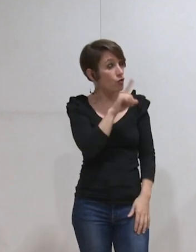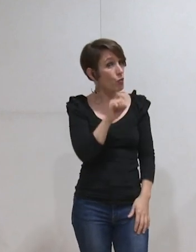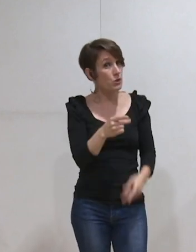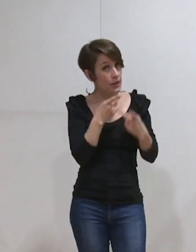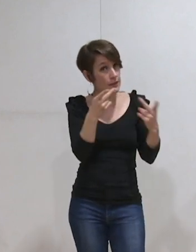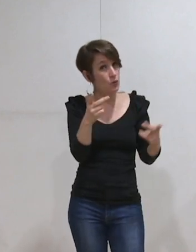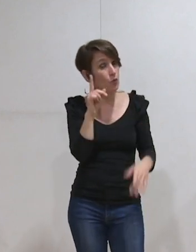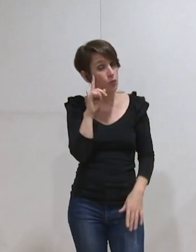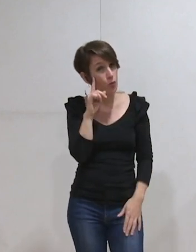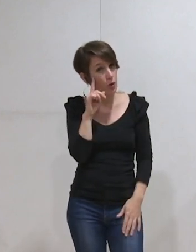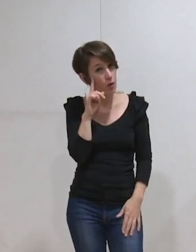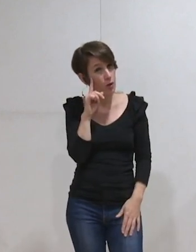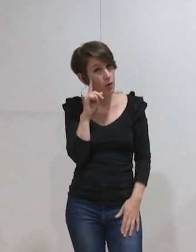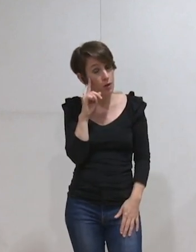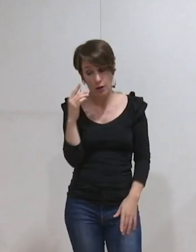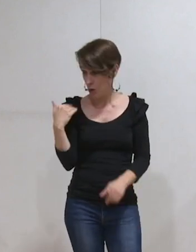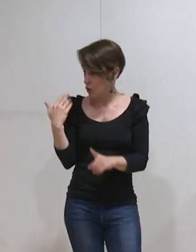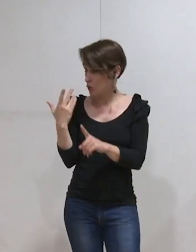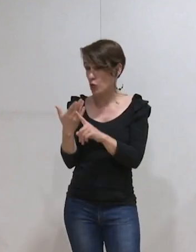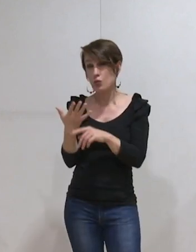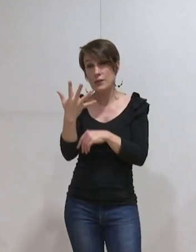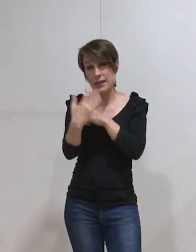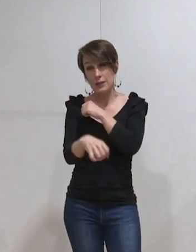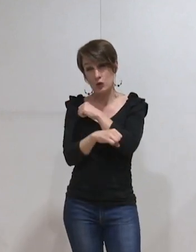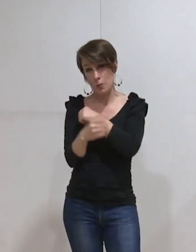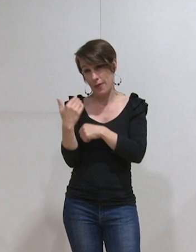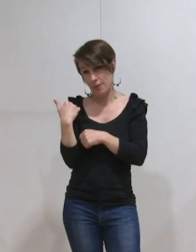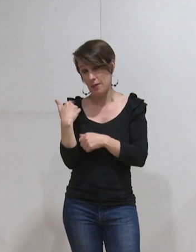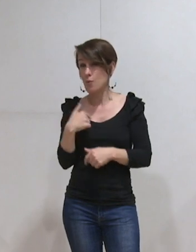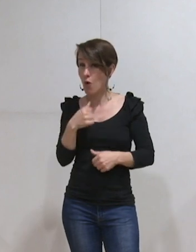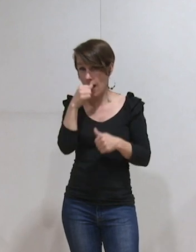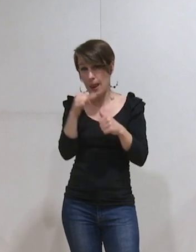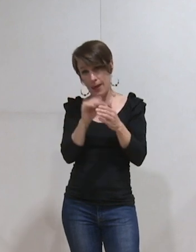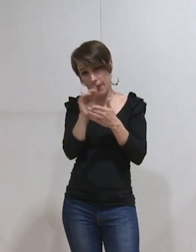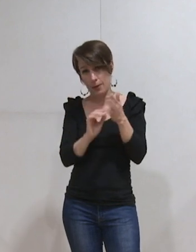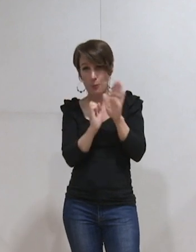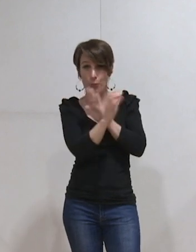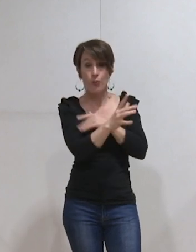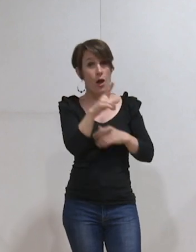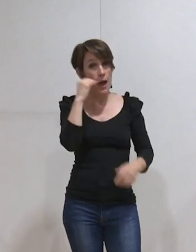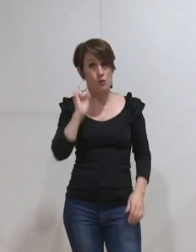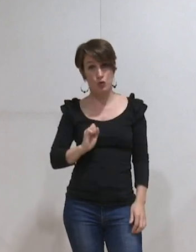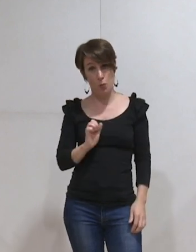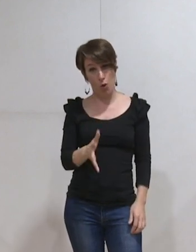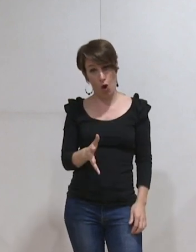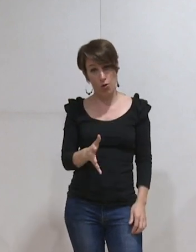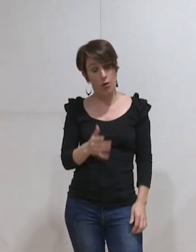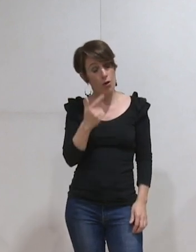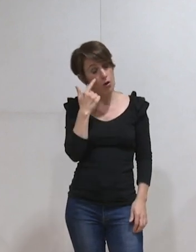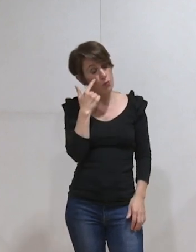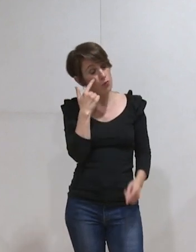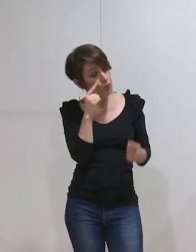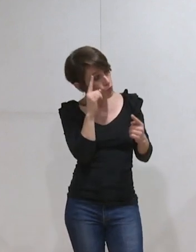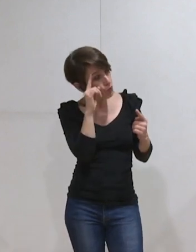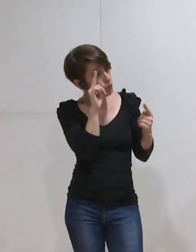que cela fait maintenant 5 semaines que j'ai écrit à Éric Piol pour lui demander communication